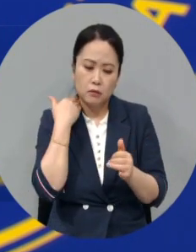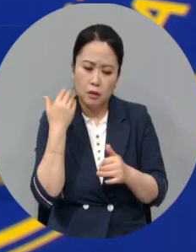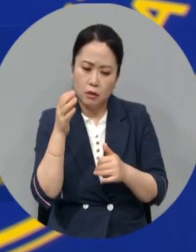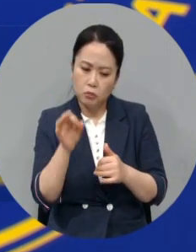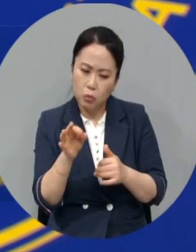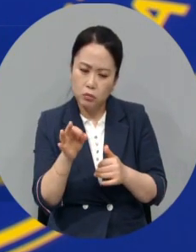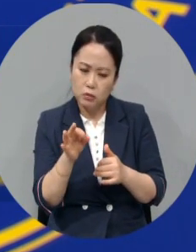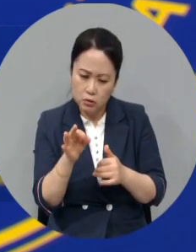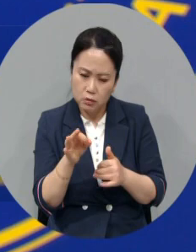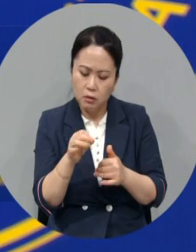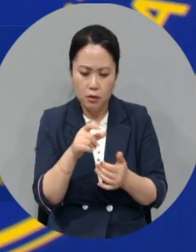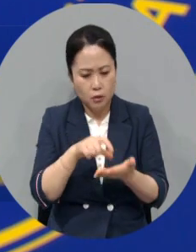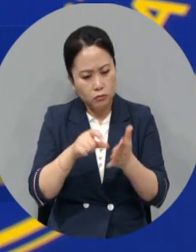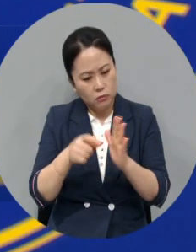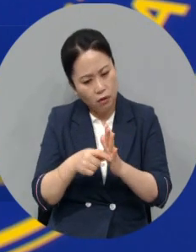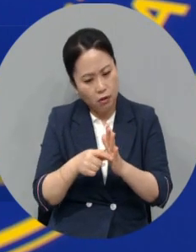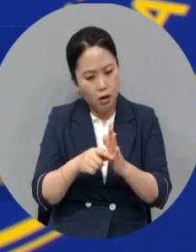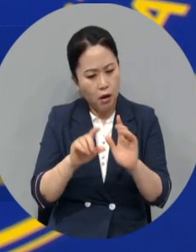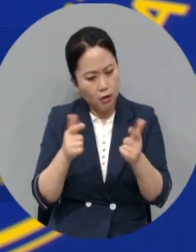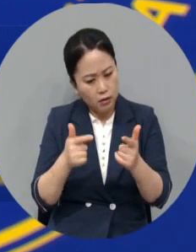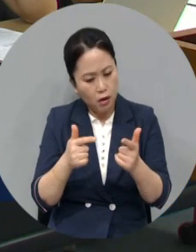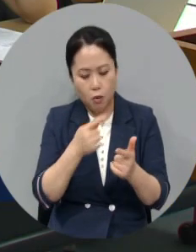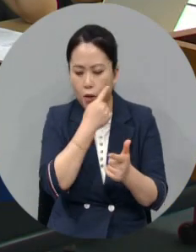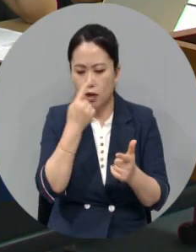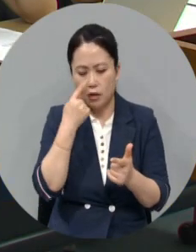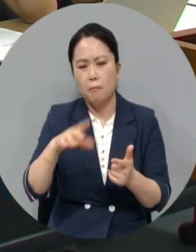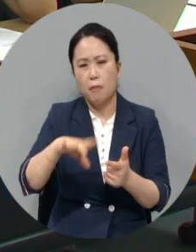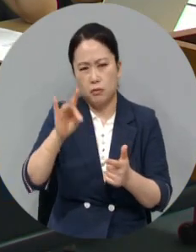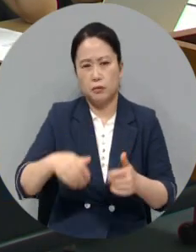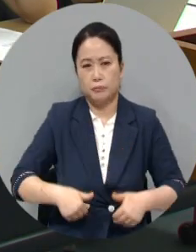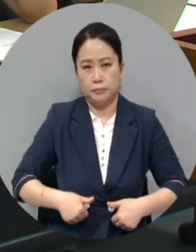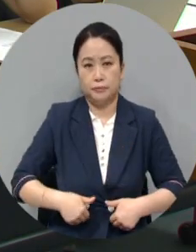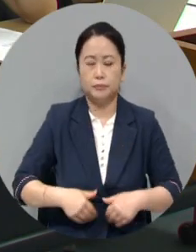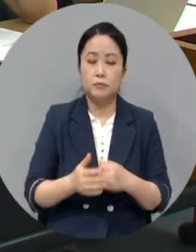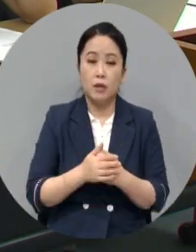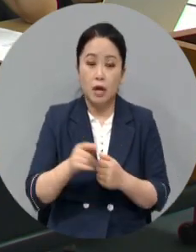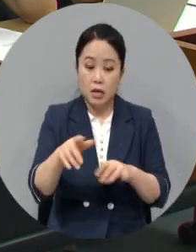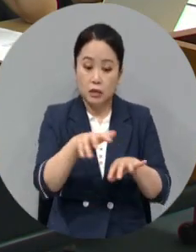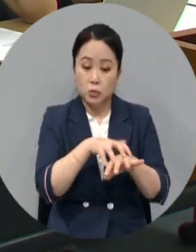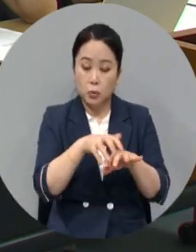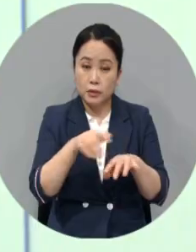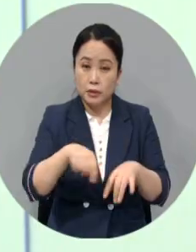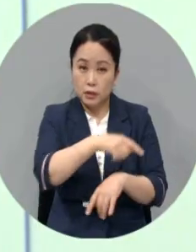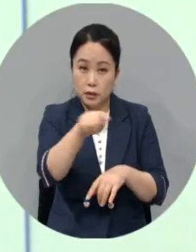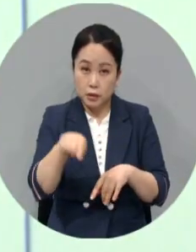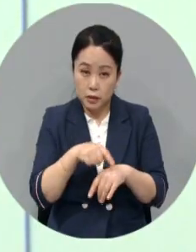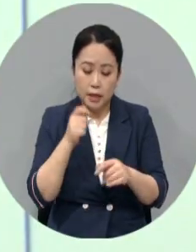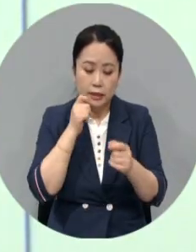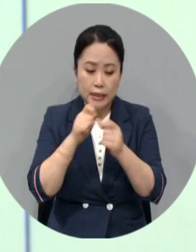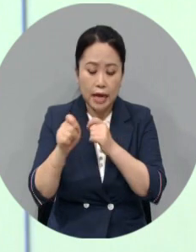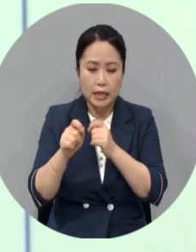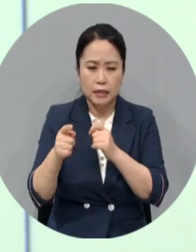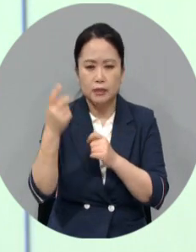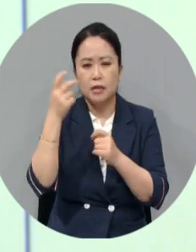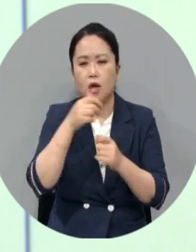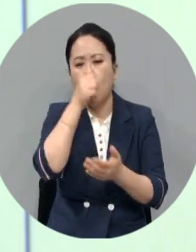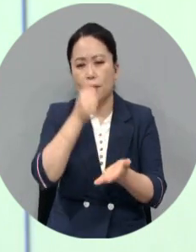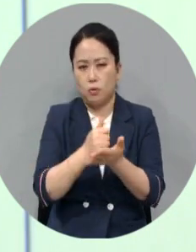자기 스스로 먼저 확인할 부분이 가장 중요한 것. 경찰은 이들 조직 일당을 사기 등의 혐의로 조사하는